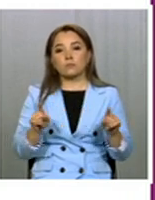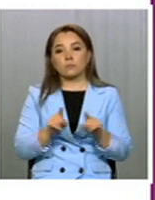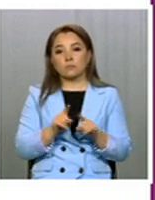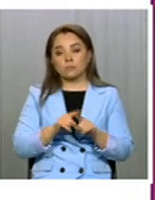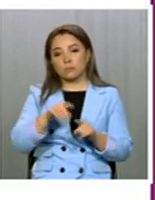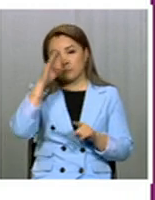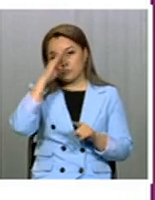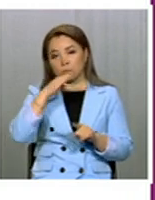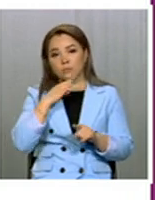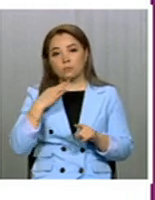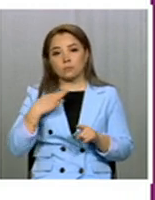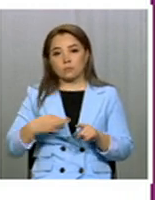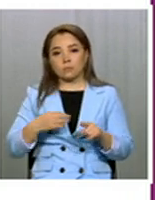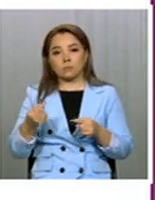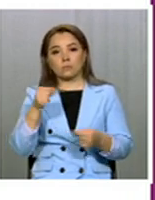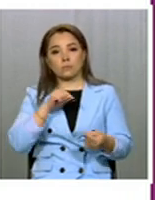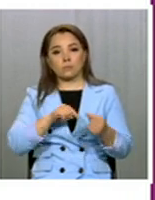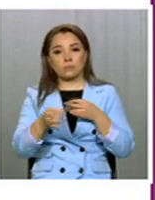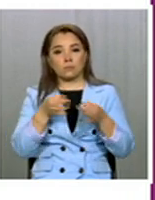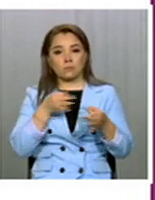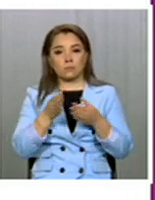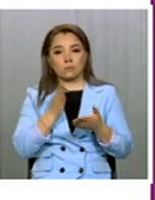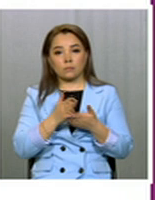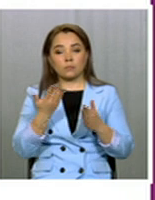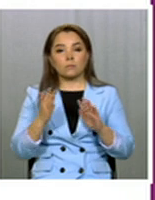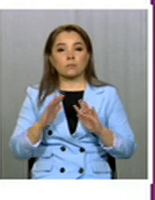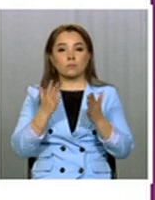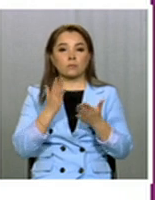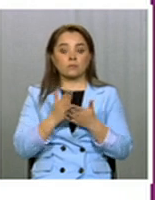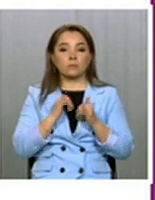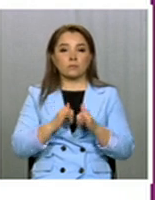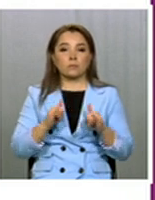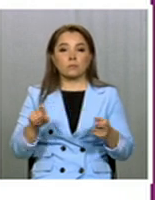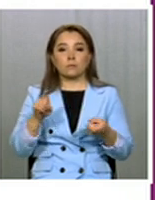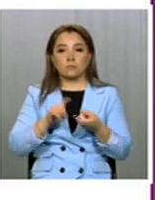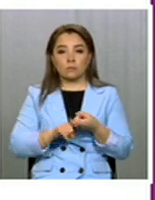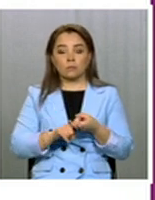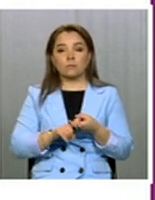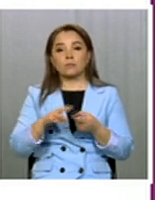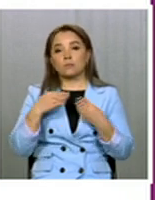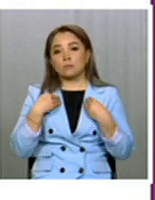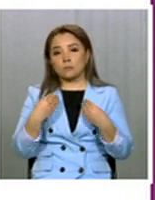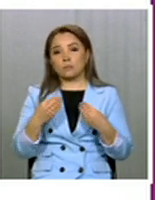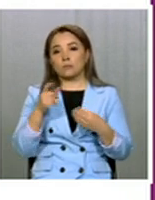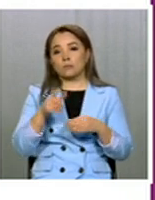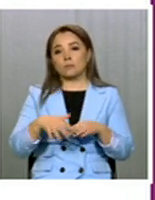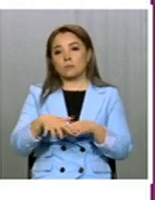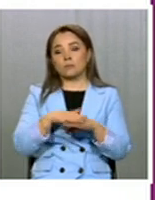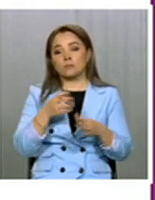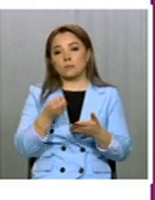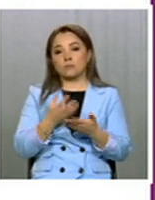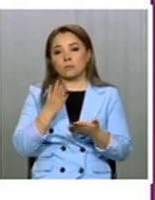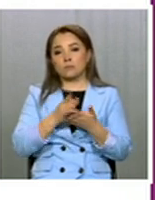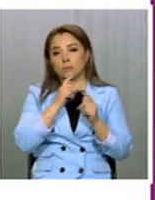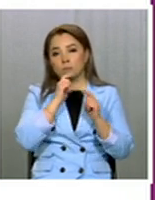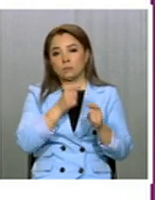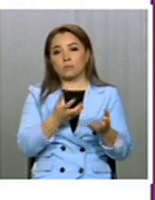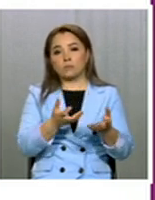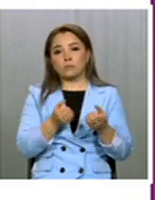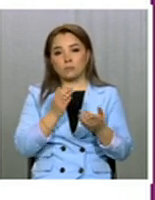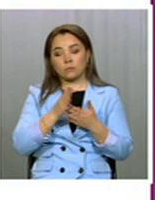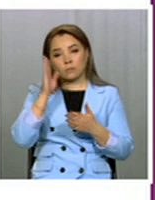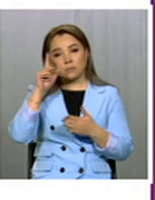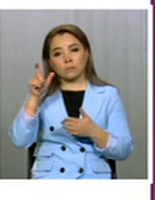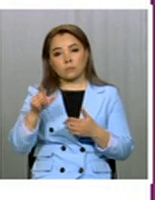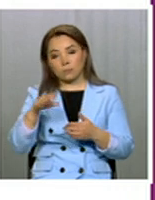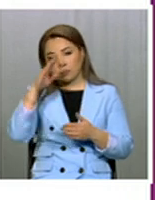мен баланың диалогы. Оқиғаның шиеленісуі, батырдың басы үшін қымбат сый алған жігіттің